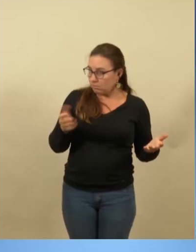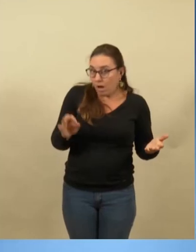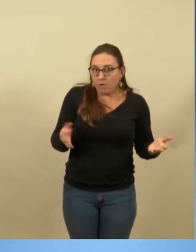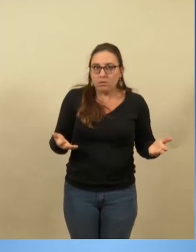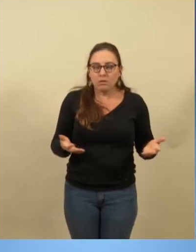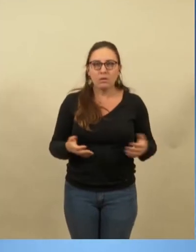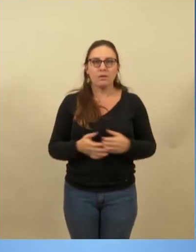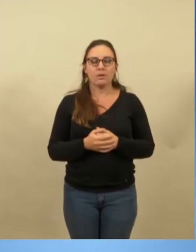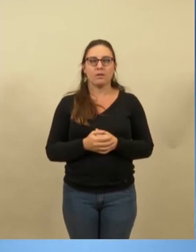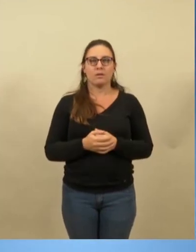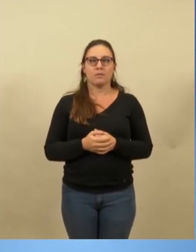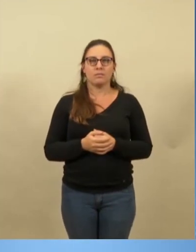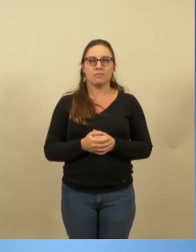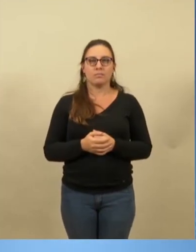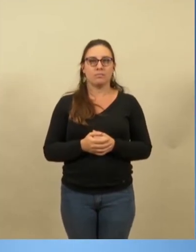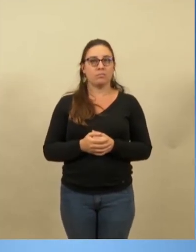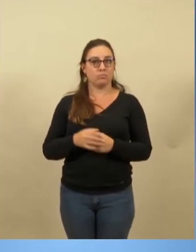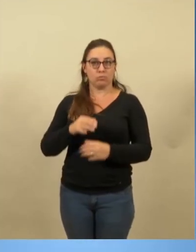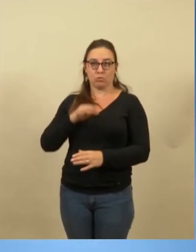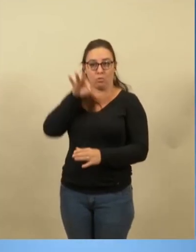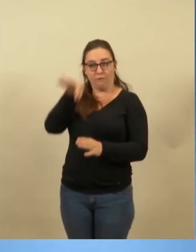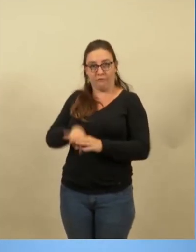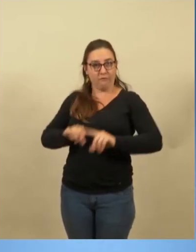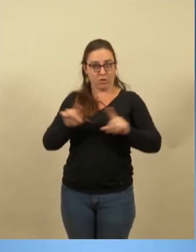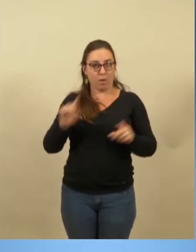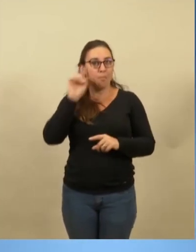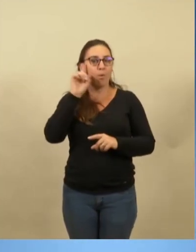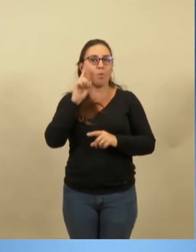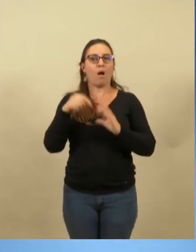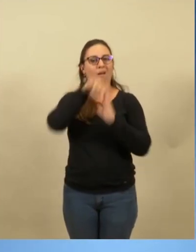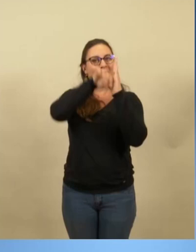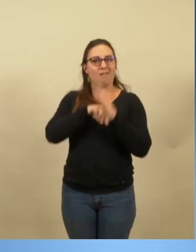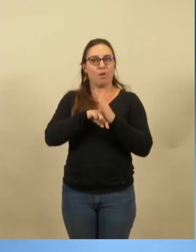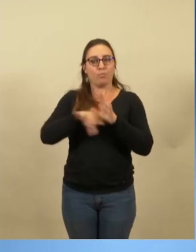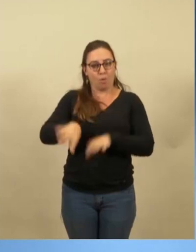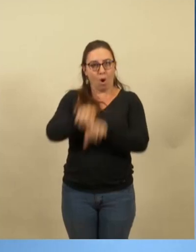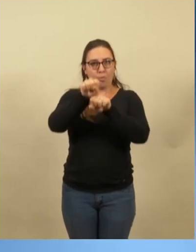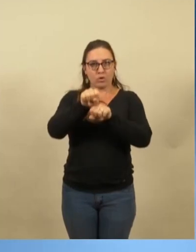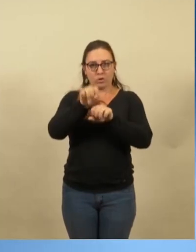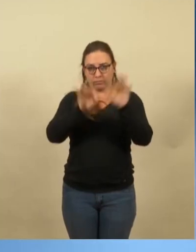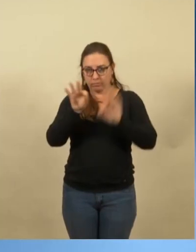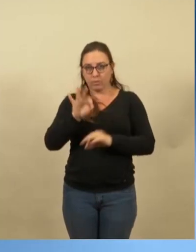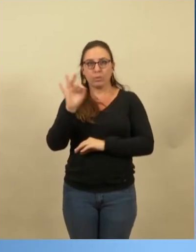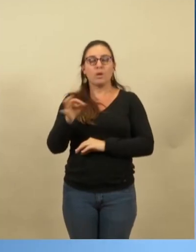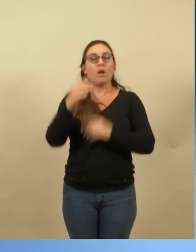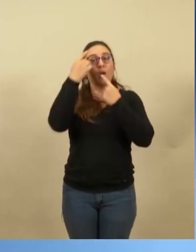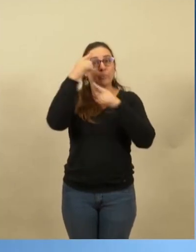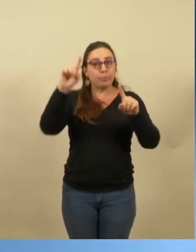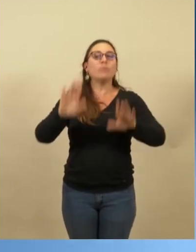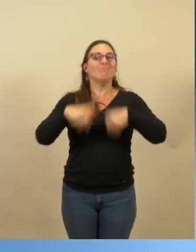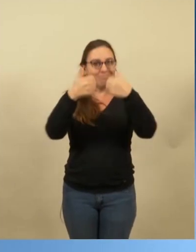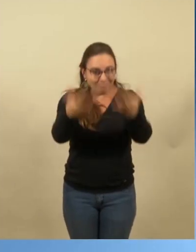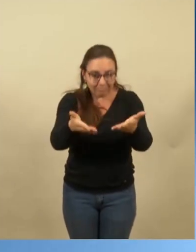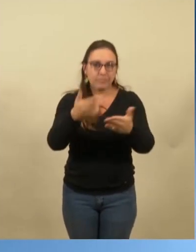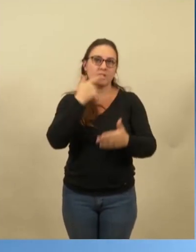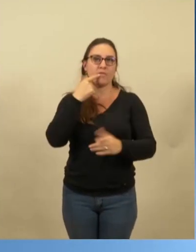et donc nous ne voterons pas ce vœu parce que les modalités de recrutement sont faites pour ça et s'il y a une contestation il viendra à posteriori sur